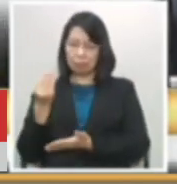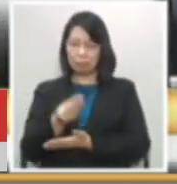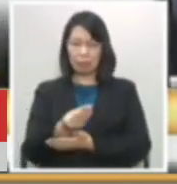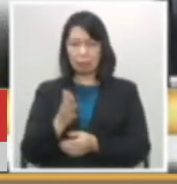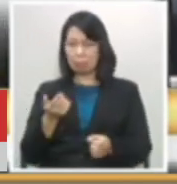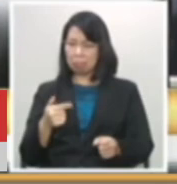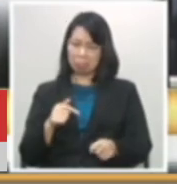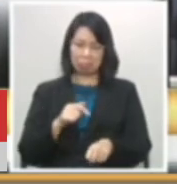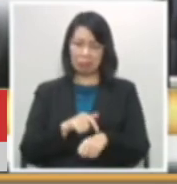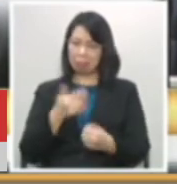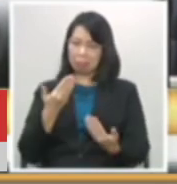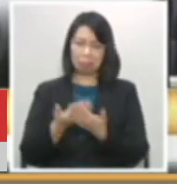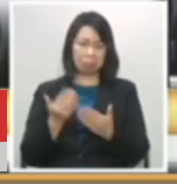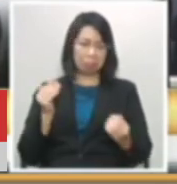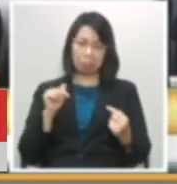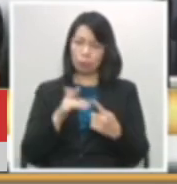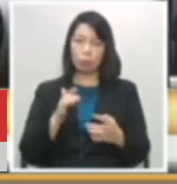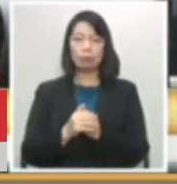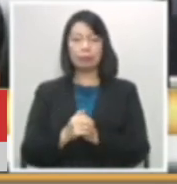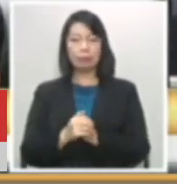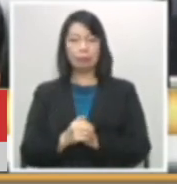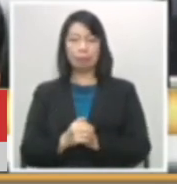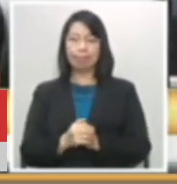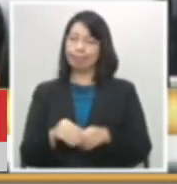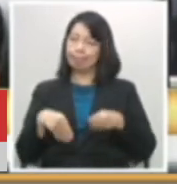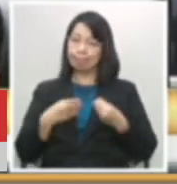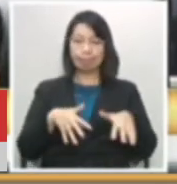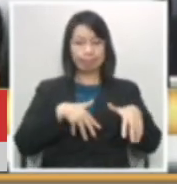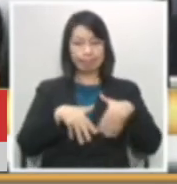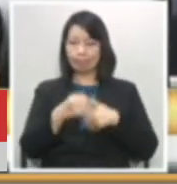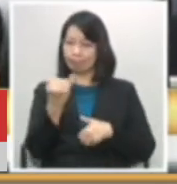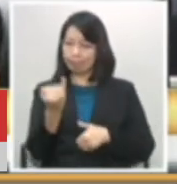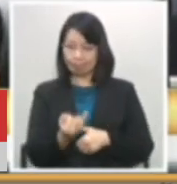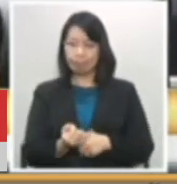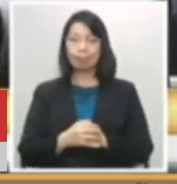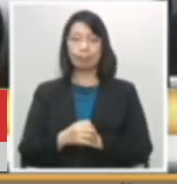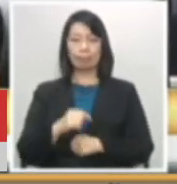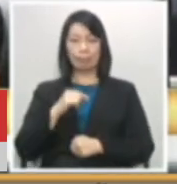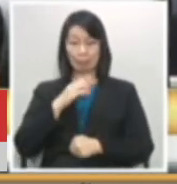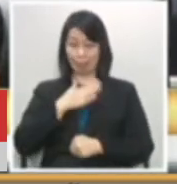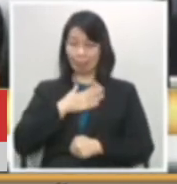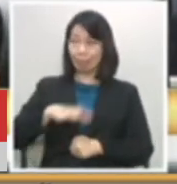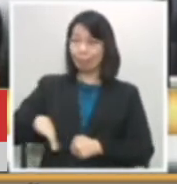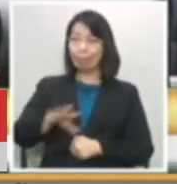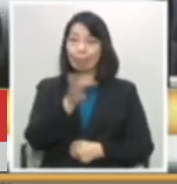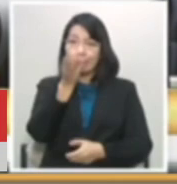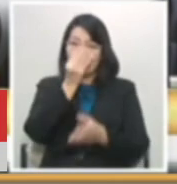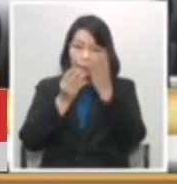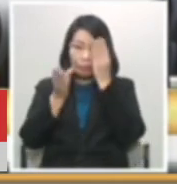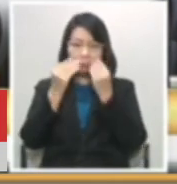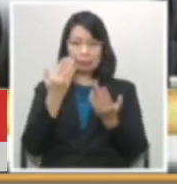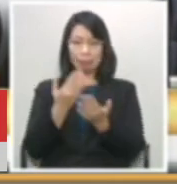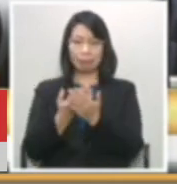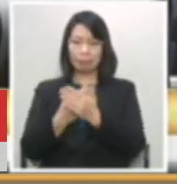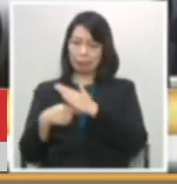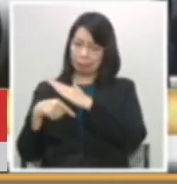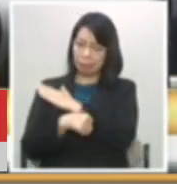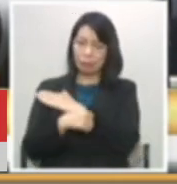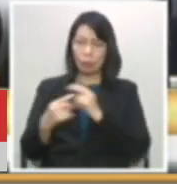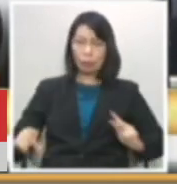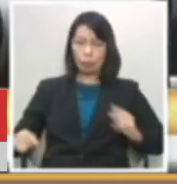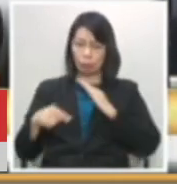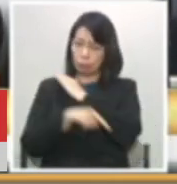ชาชนยิ่งไปกว่านั้นค่ะสิ่งที่เราได้รับทราบว่าปัญหาคอร์รัปชันในวงการการศึกษ